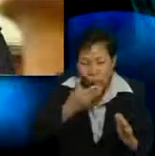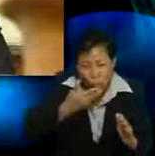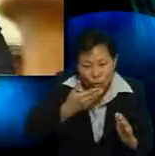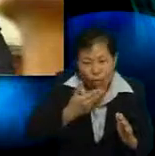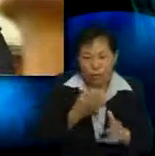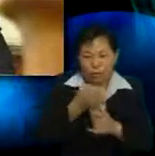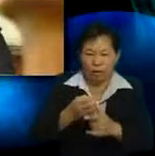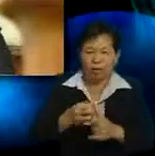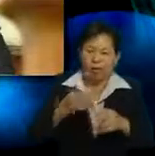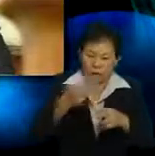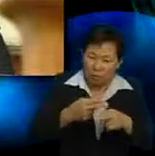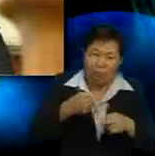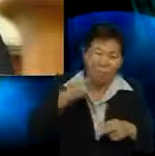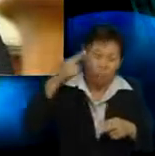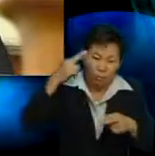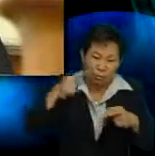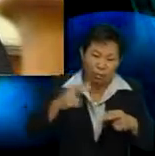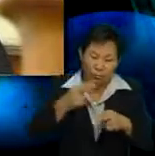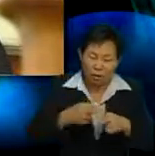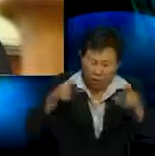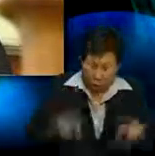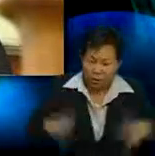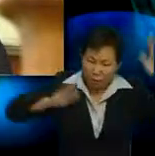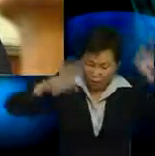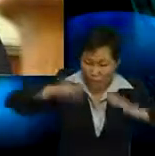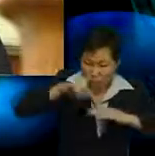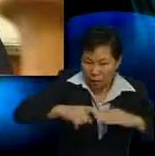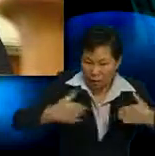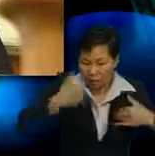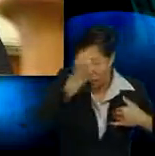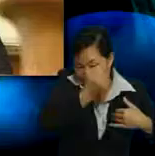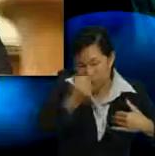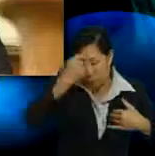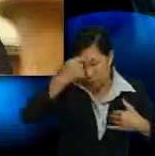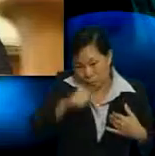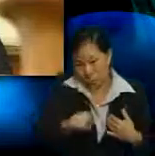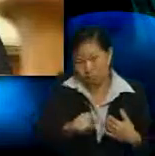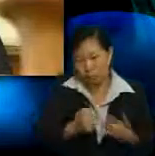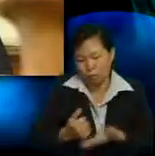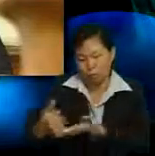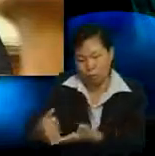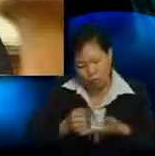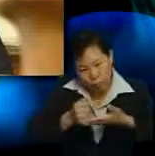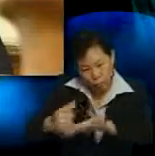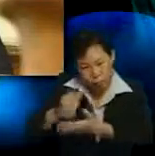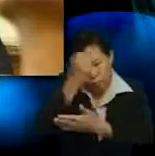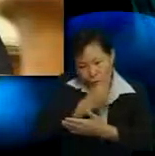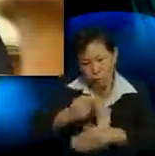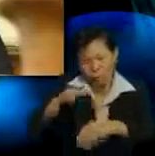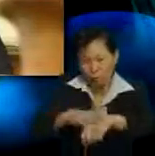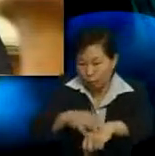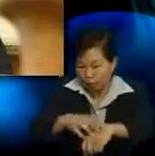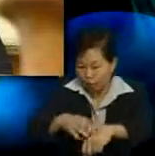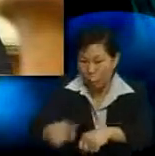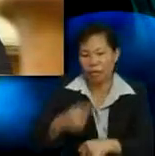bergelar rakyat Malaysia, warga negara Malaysia, perlu ada sikap untuk tolong-menolong, sikap menegur,